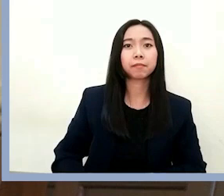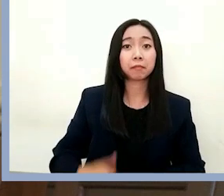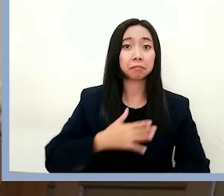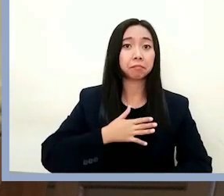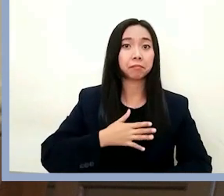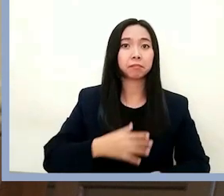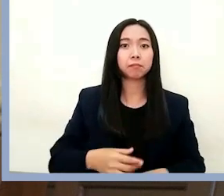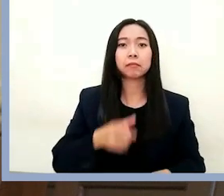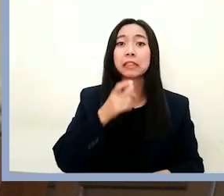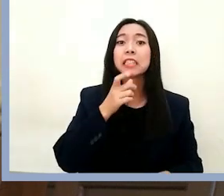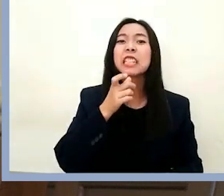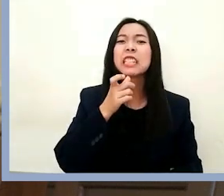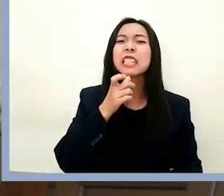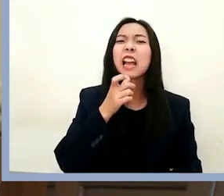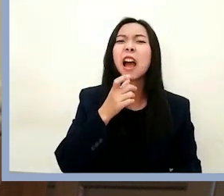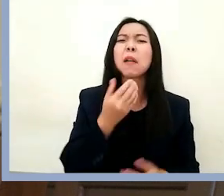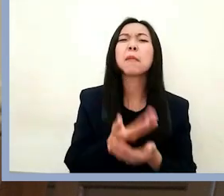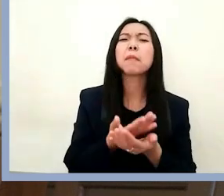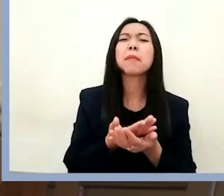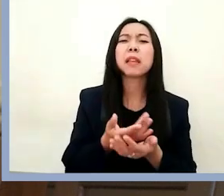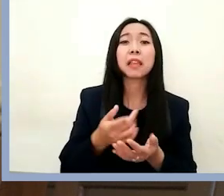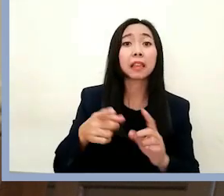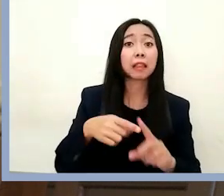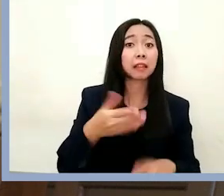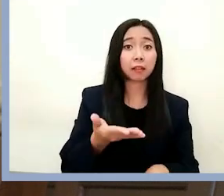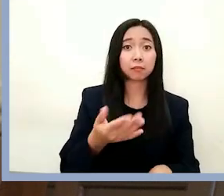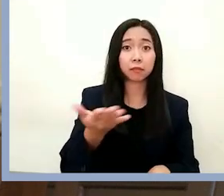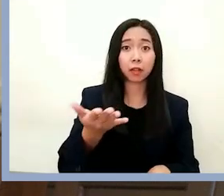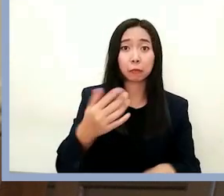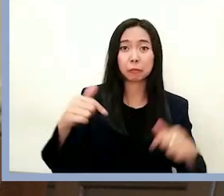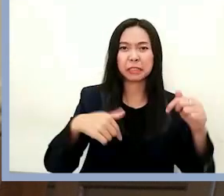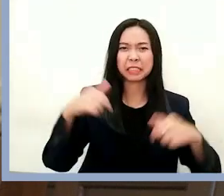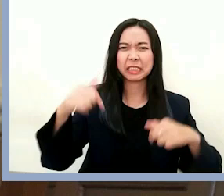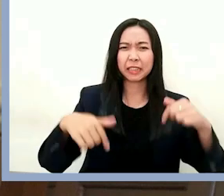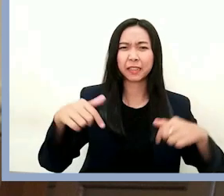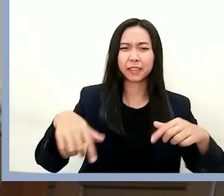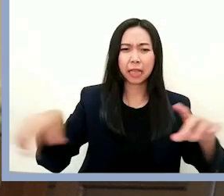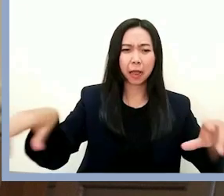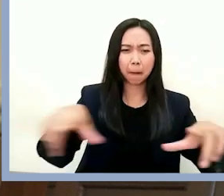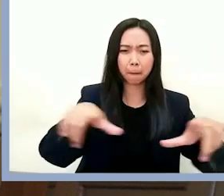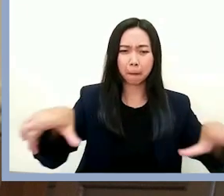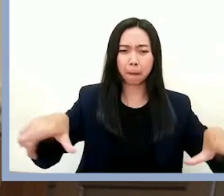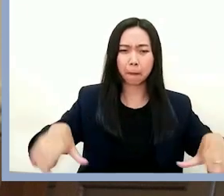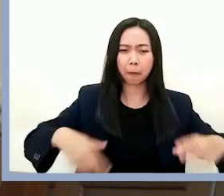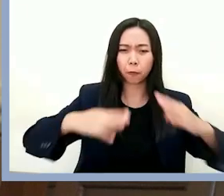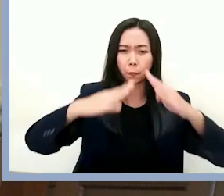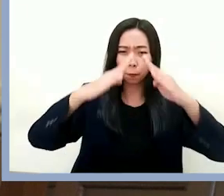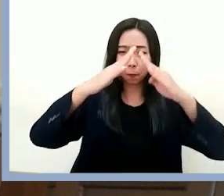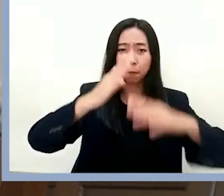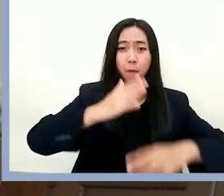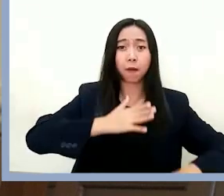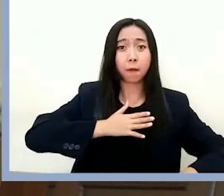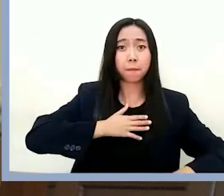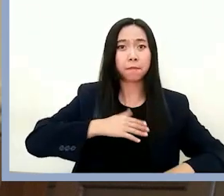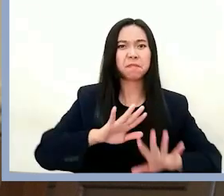Siapakah yang menuntut itu daripadamu bahwa kamu menginjak-injak pelataran bait suciku jangan lagi